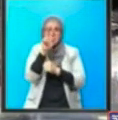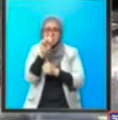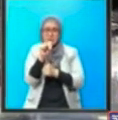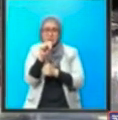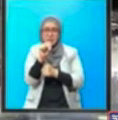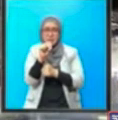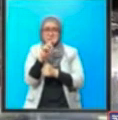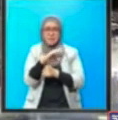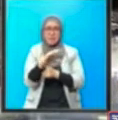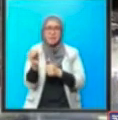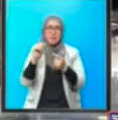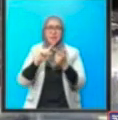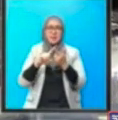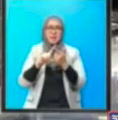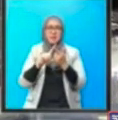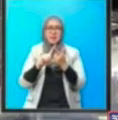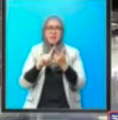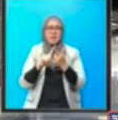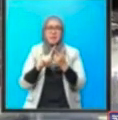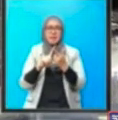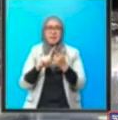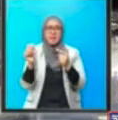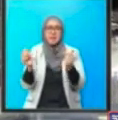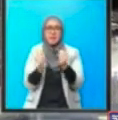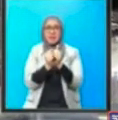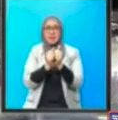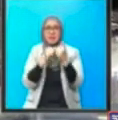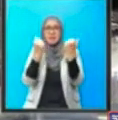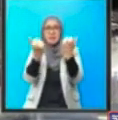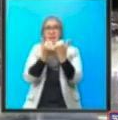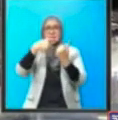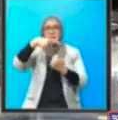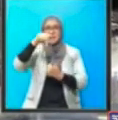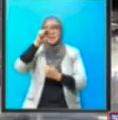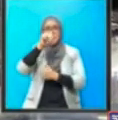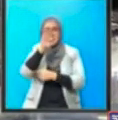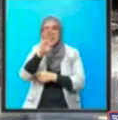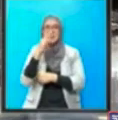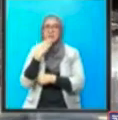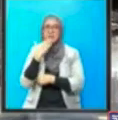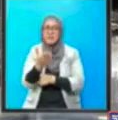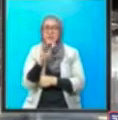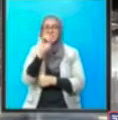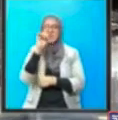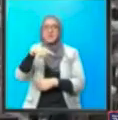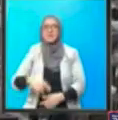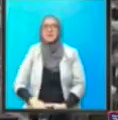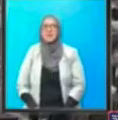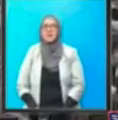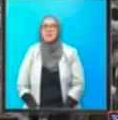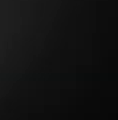metode activity media knifer siswa pleno yang satu lagi dengan redensifying bekasih udah